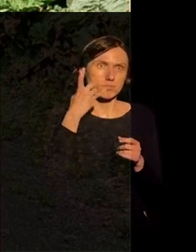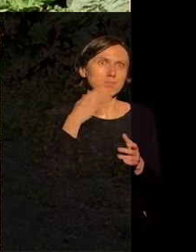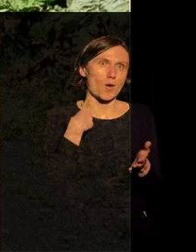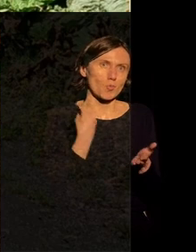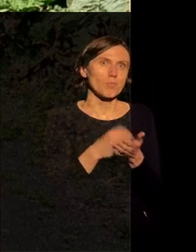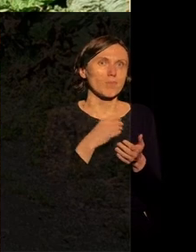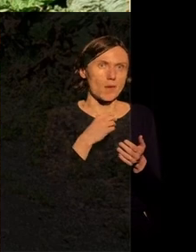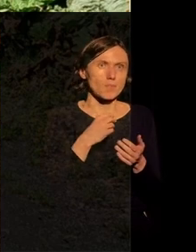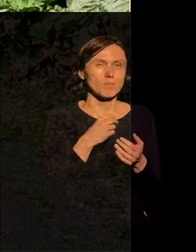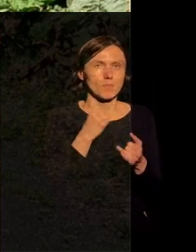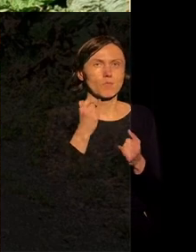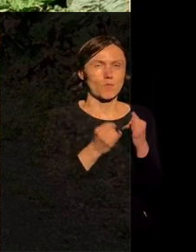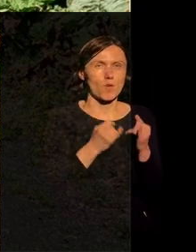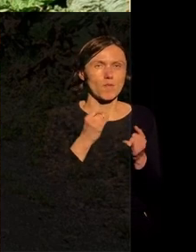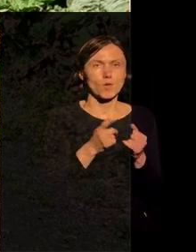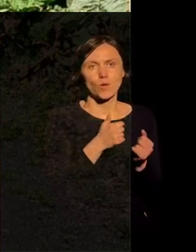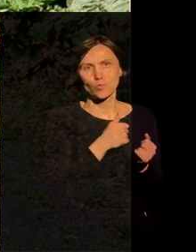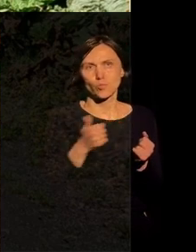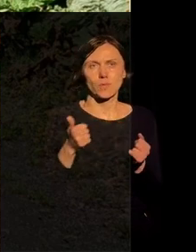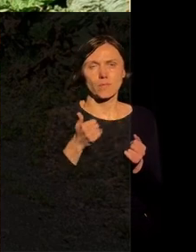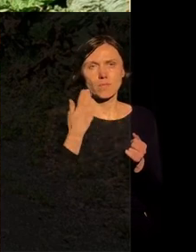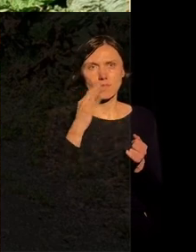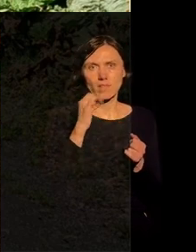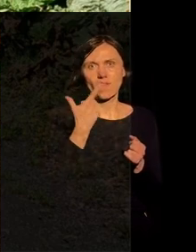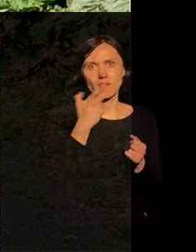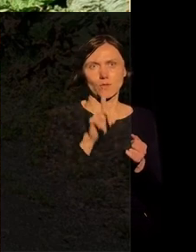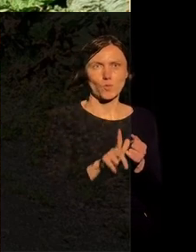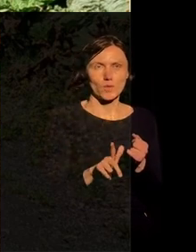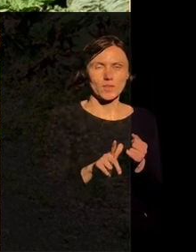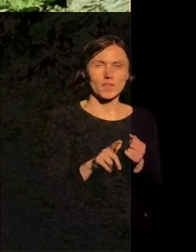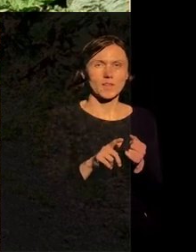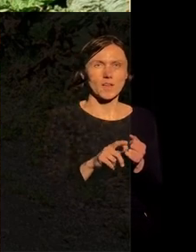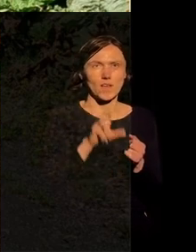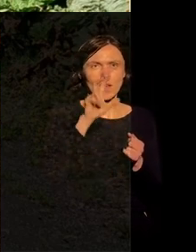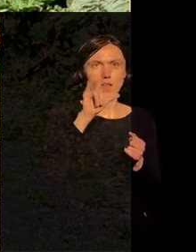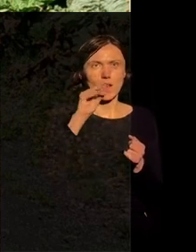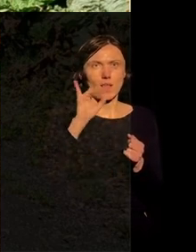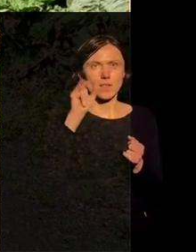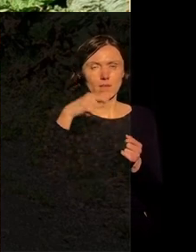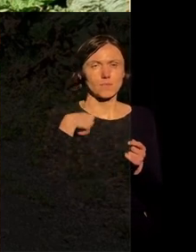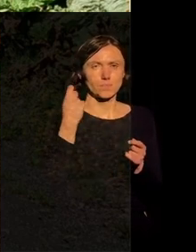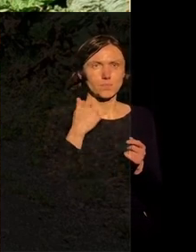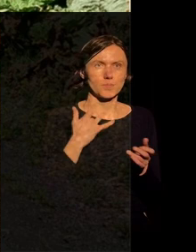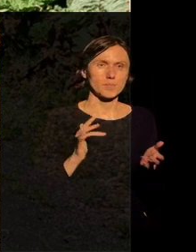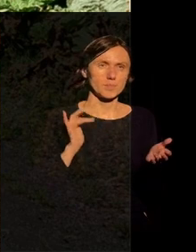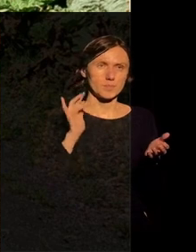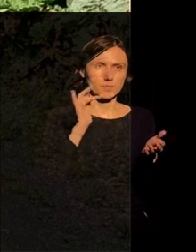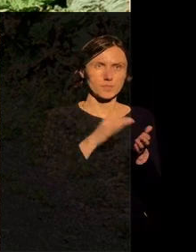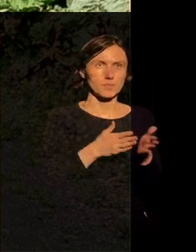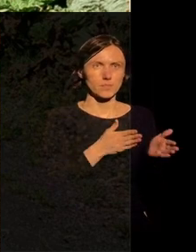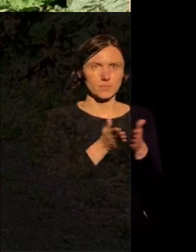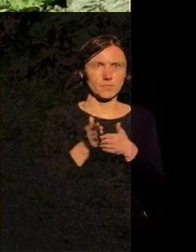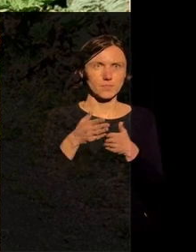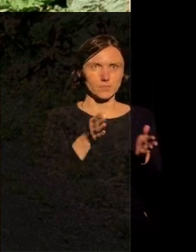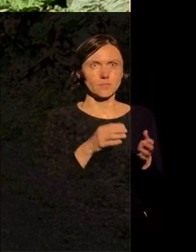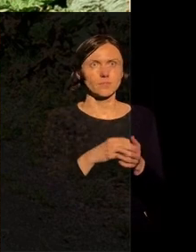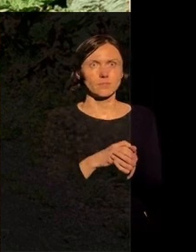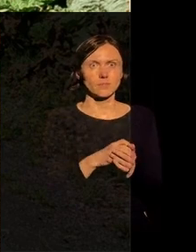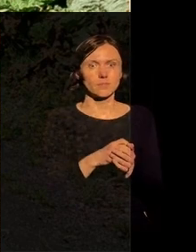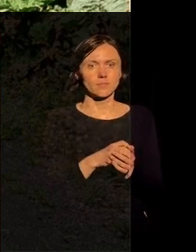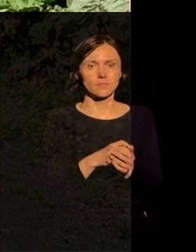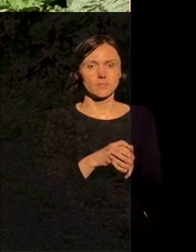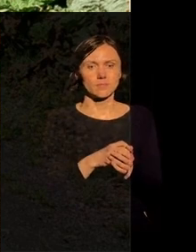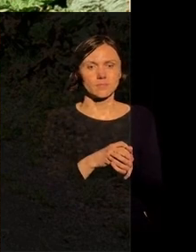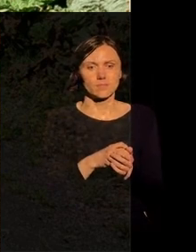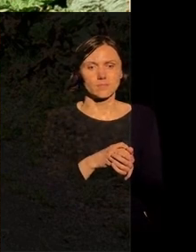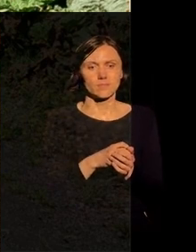kupna roweru takiego supermarketowego za 200 zł w Chile i przejechania nim Carretera Austral, co